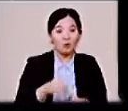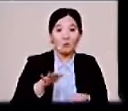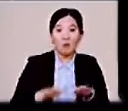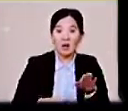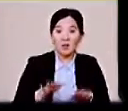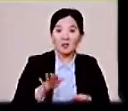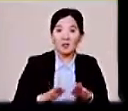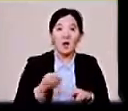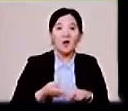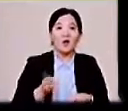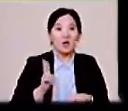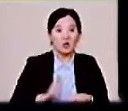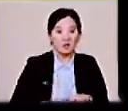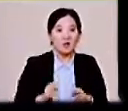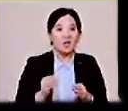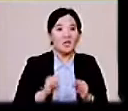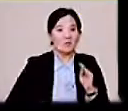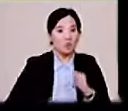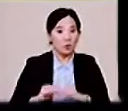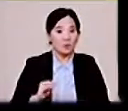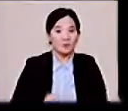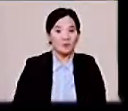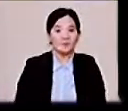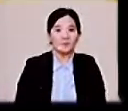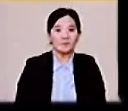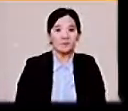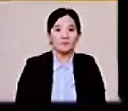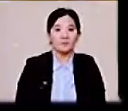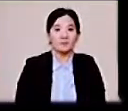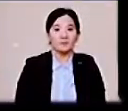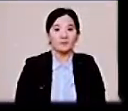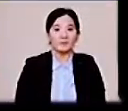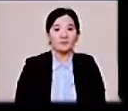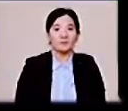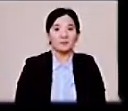масса данного раствора.